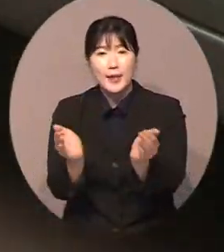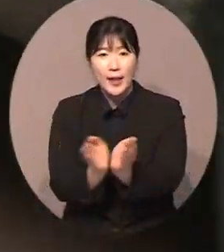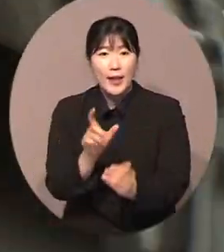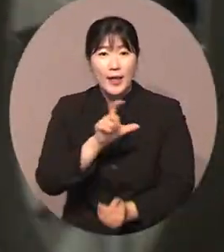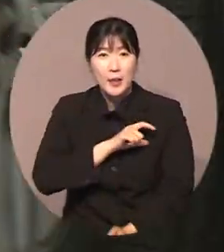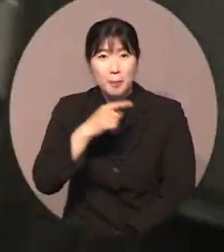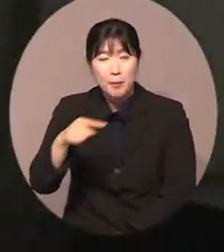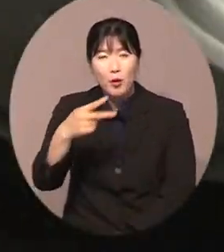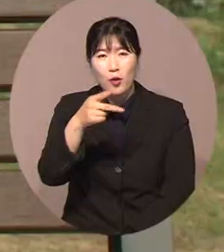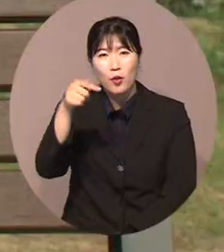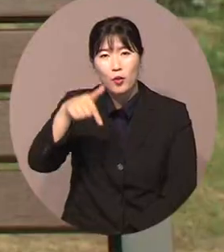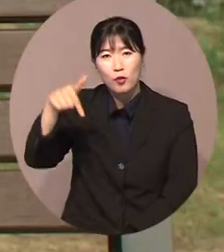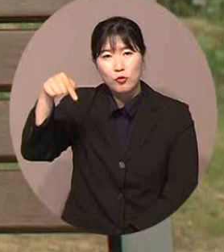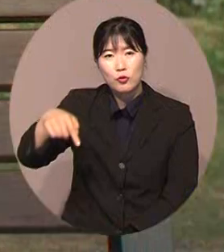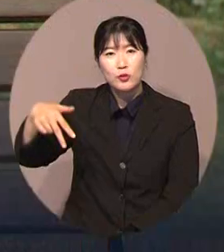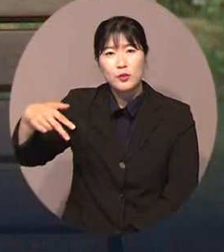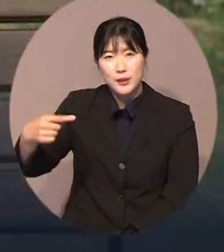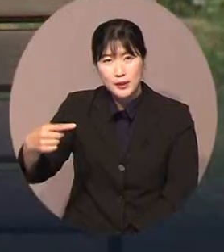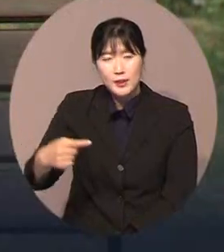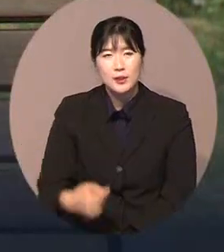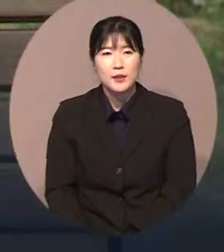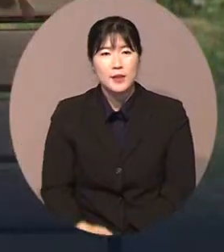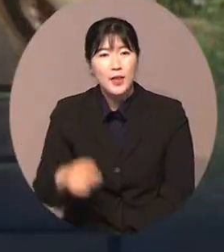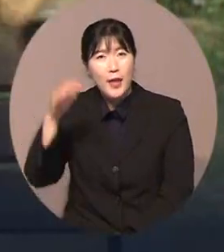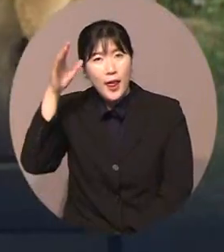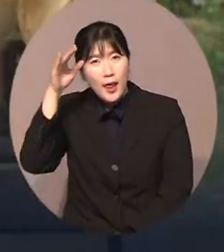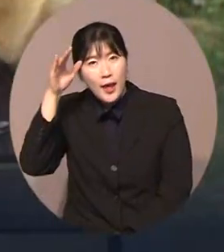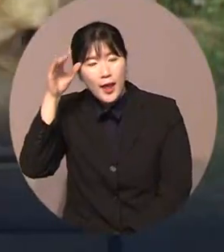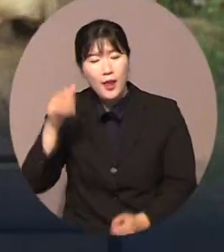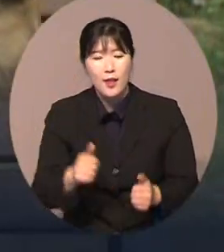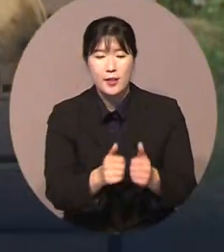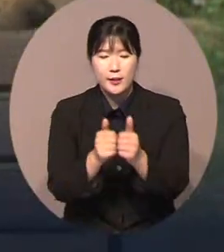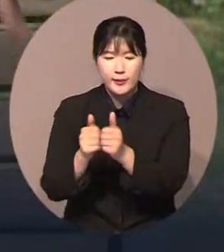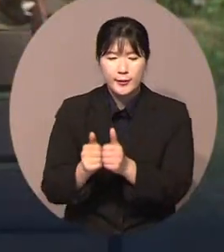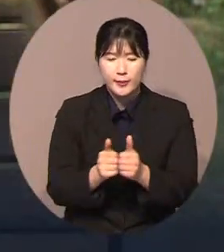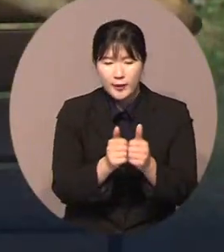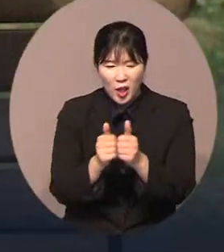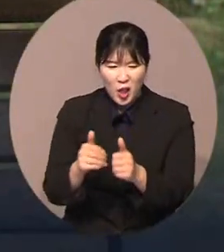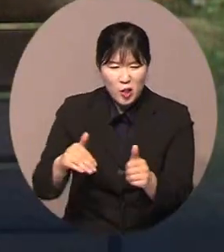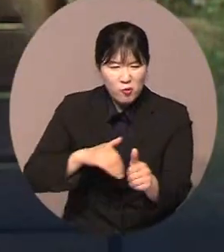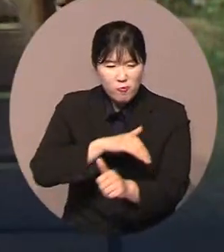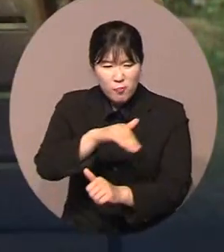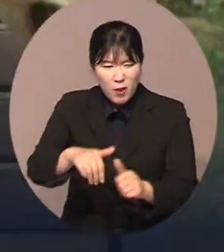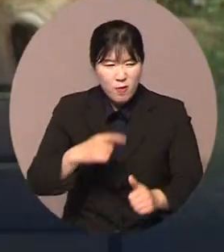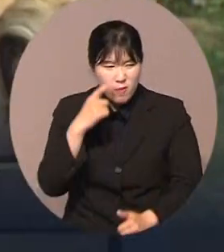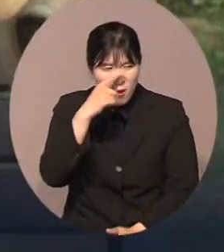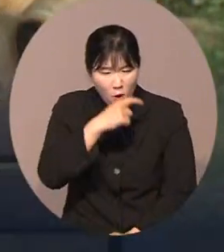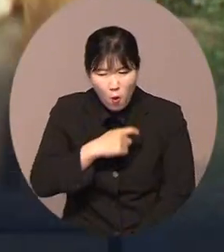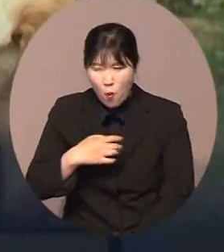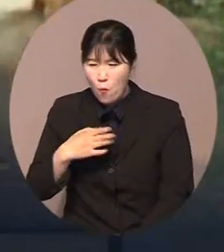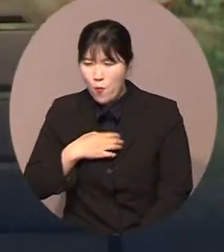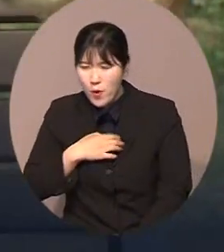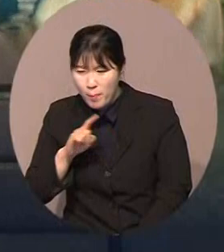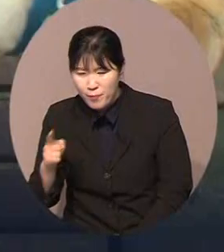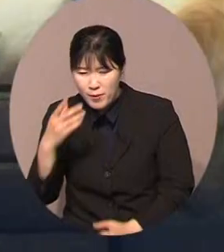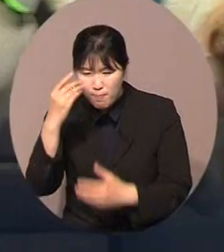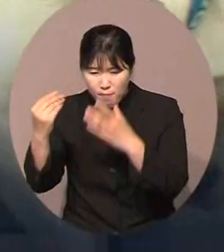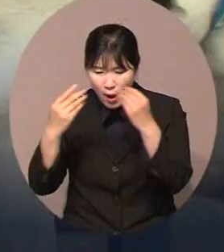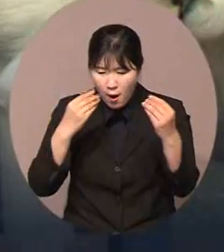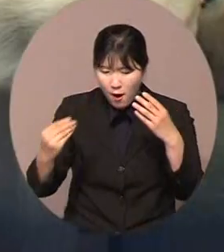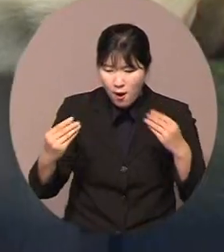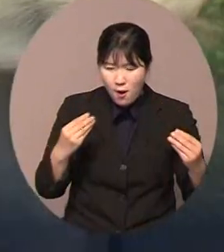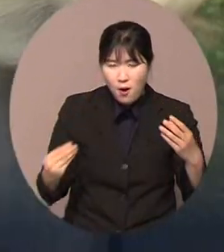덕구주입니다. 반려견하고 같이 산책을 하다 보니까 주위에 안 보이는 것들이 보이기 시작했어요.